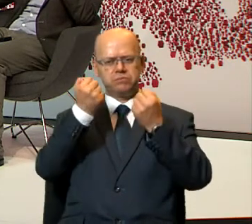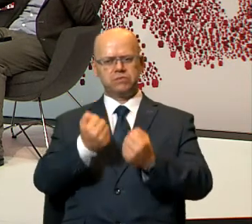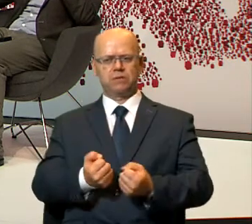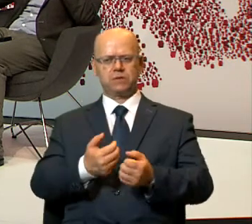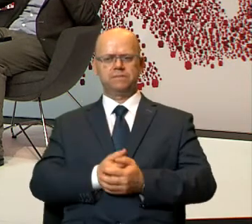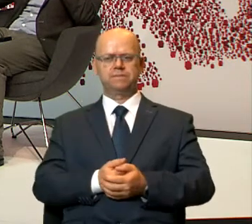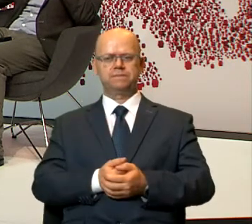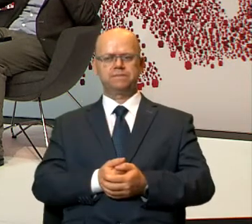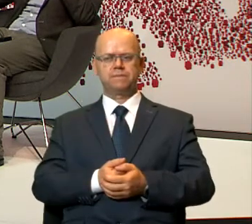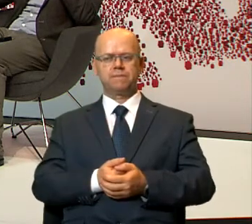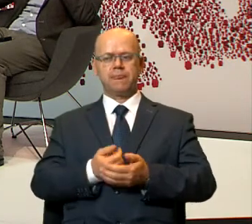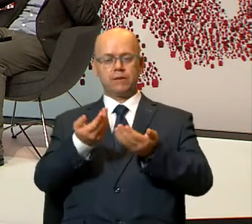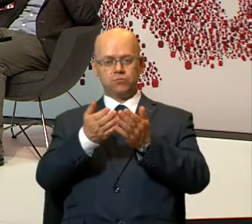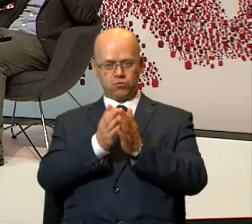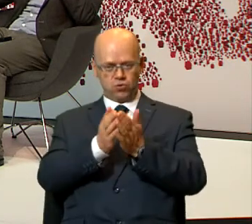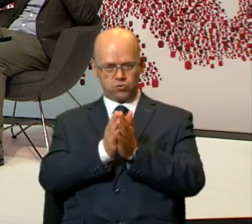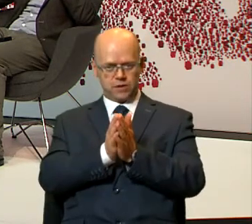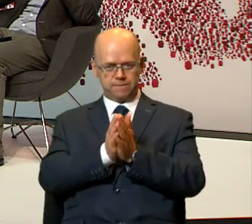Udało się tę książkę